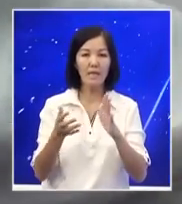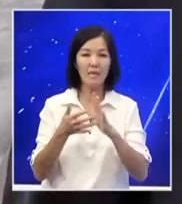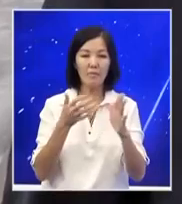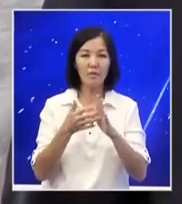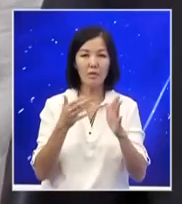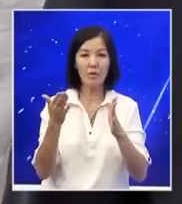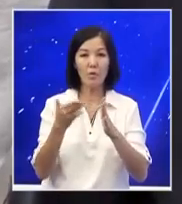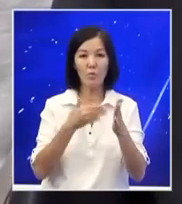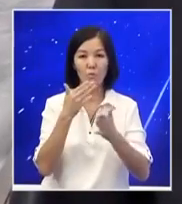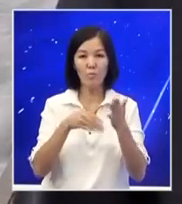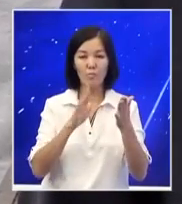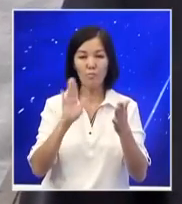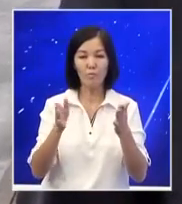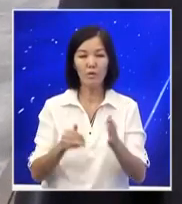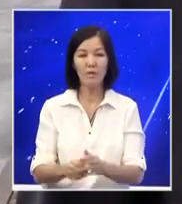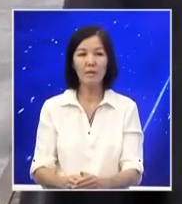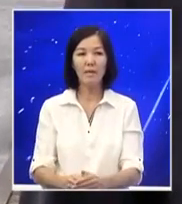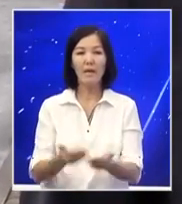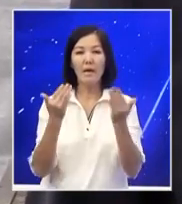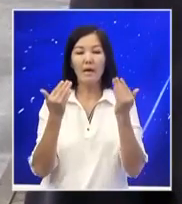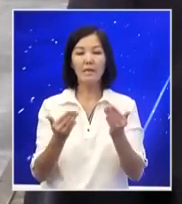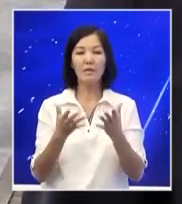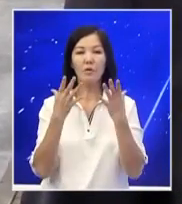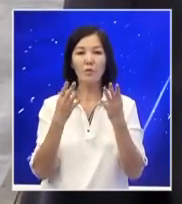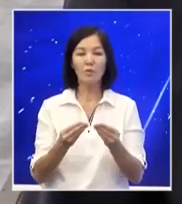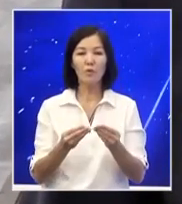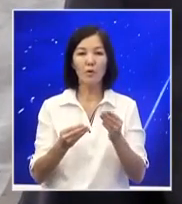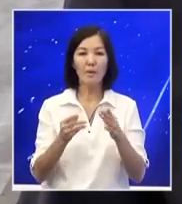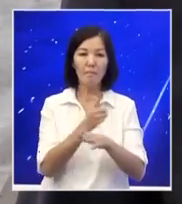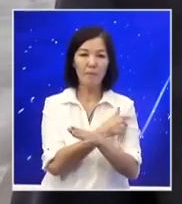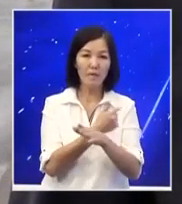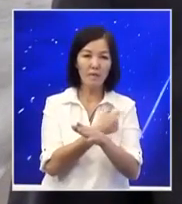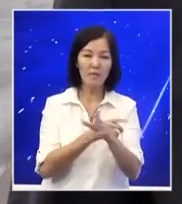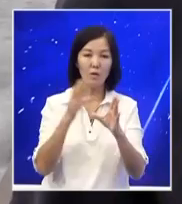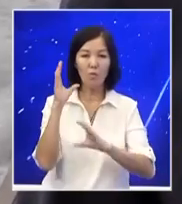жойылмақ. Қазіргі таңда біз медицина университеттерменен